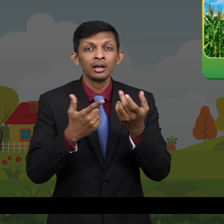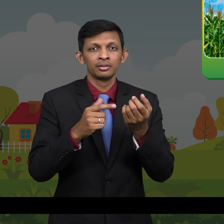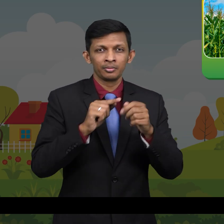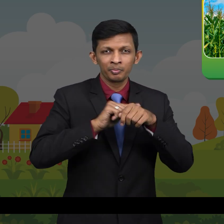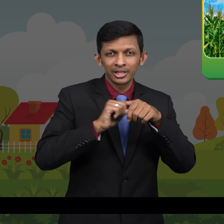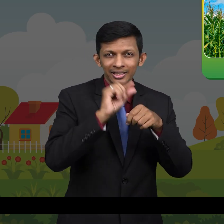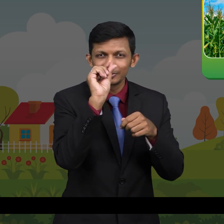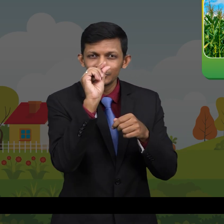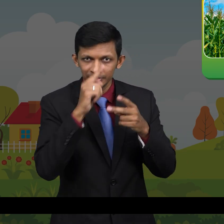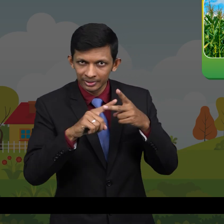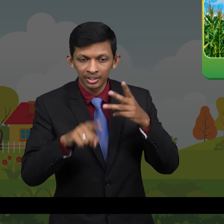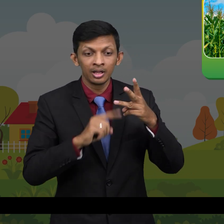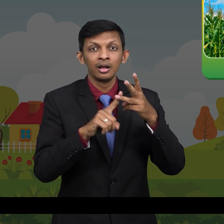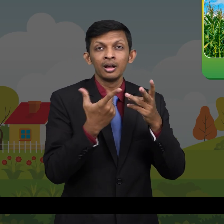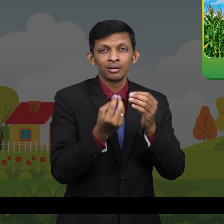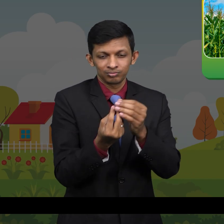ज्वार,